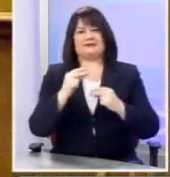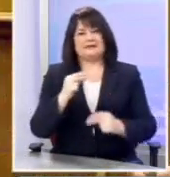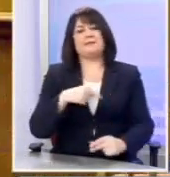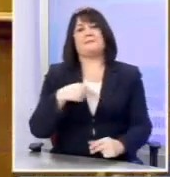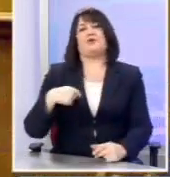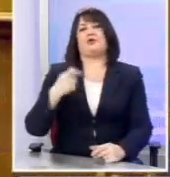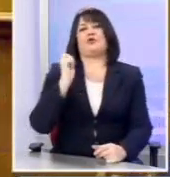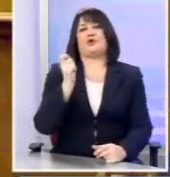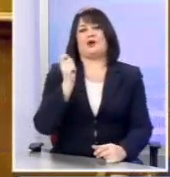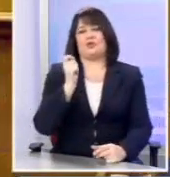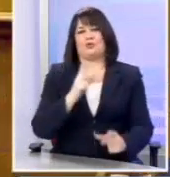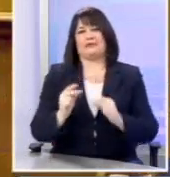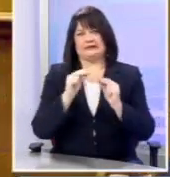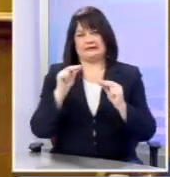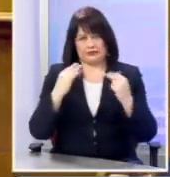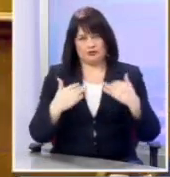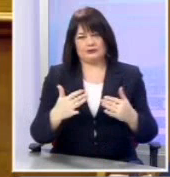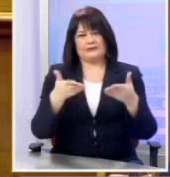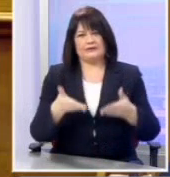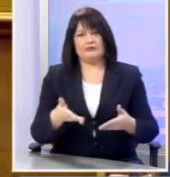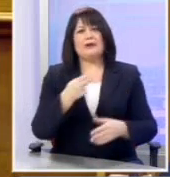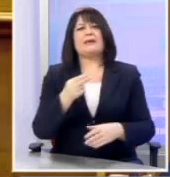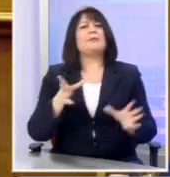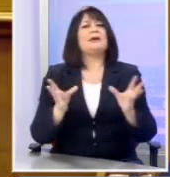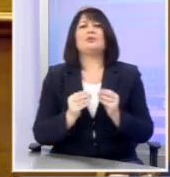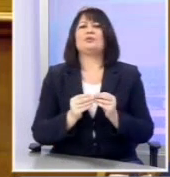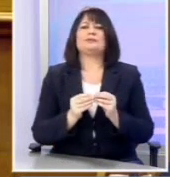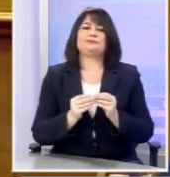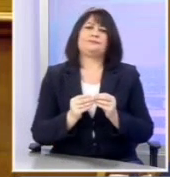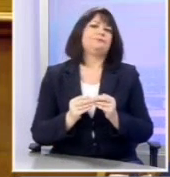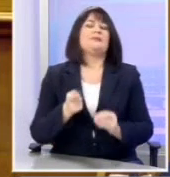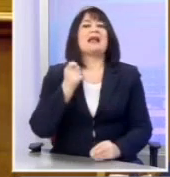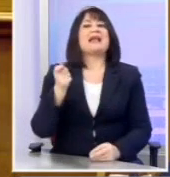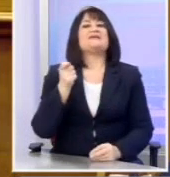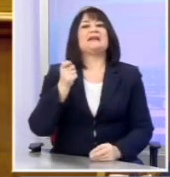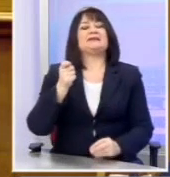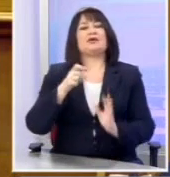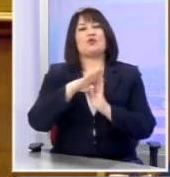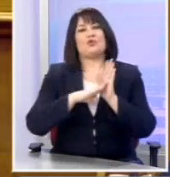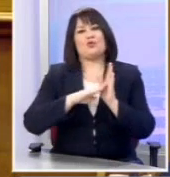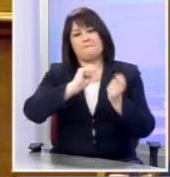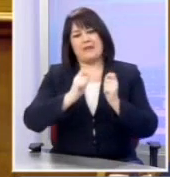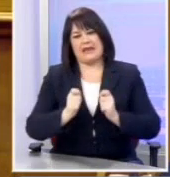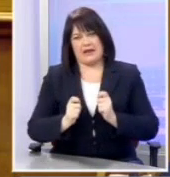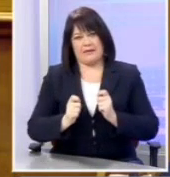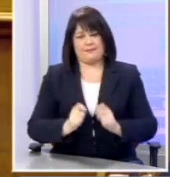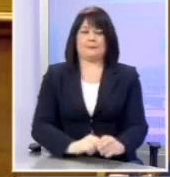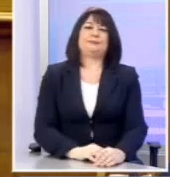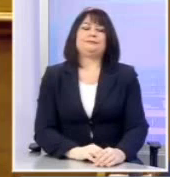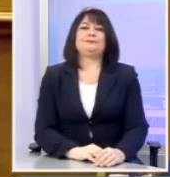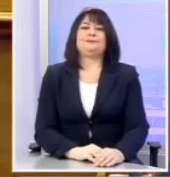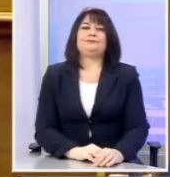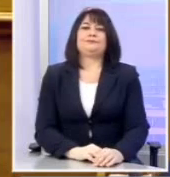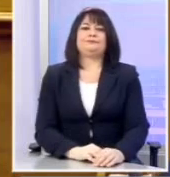ημερησίας διατάξεως συζήτηση στη Βουλή με αντικείμενο την ασφαλιστική μεταρρύθμιση.